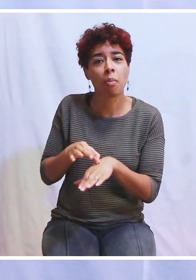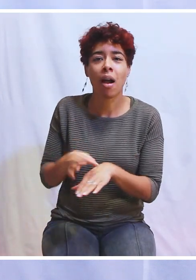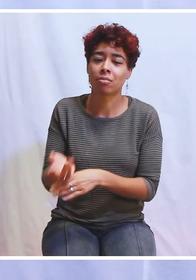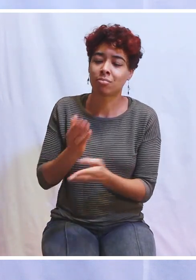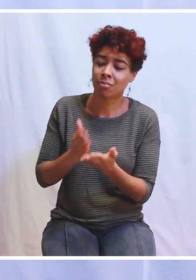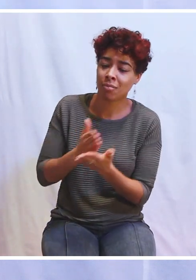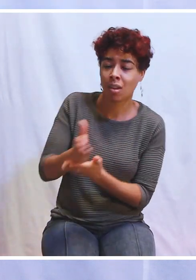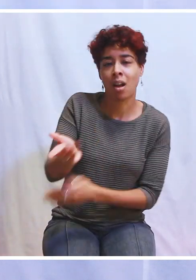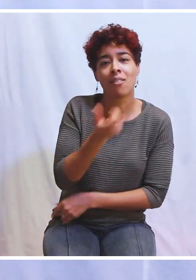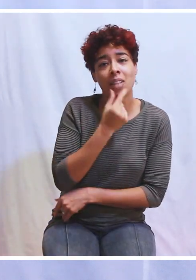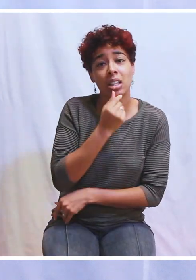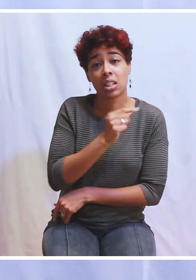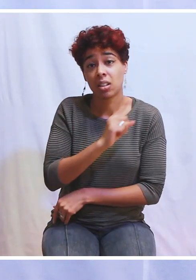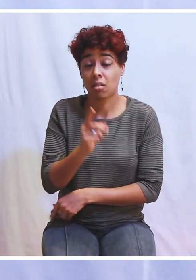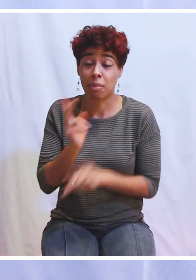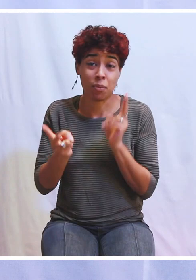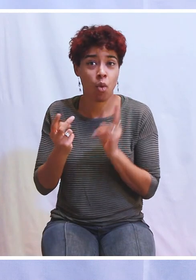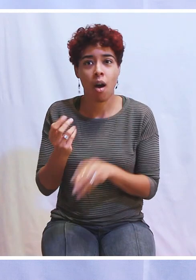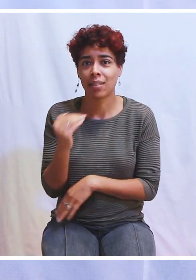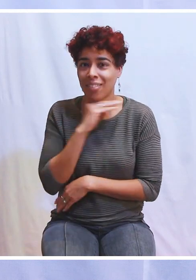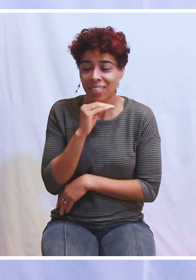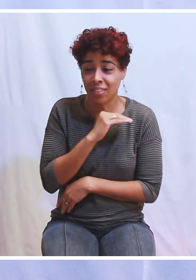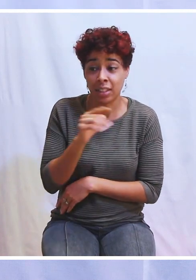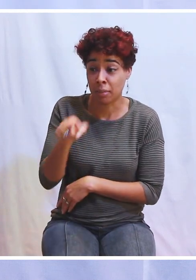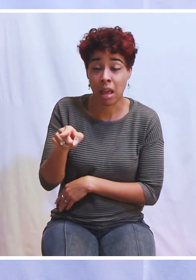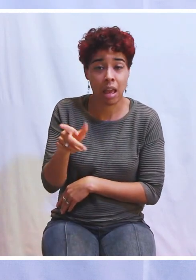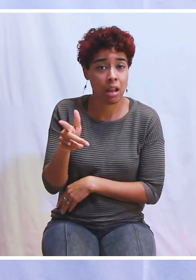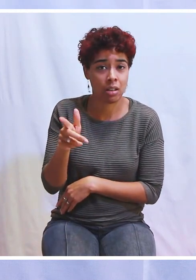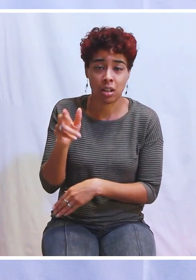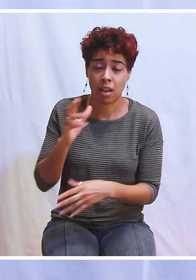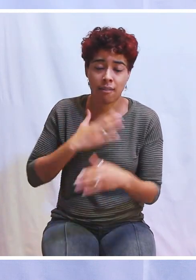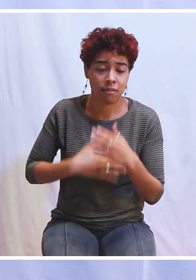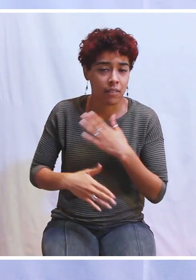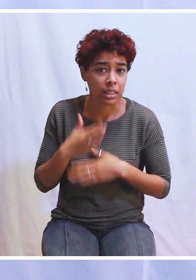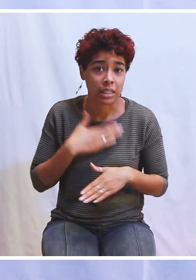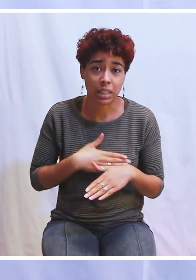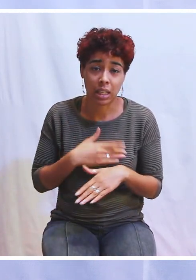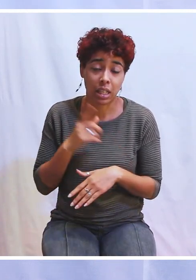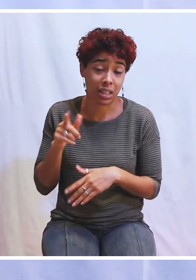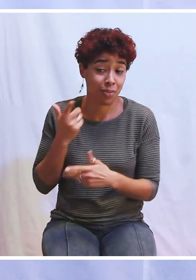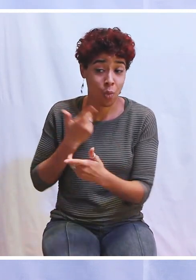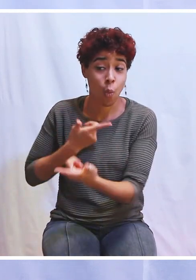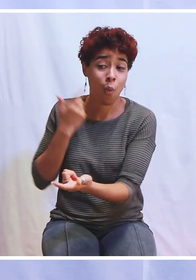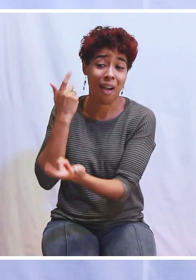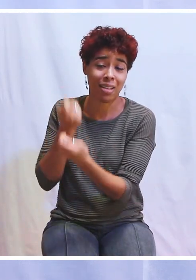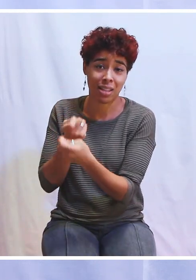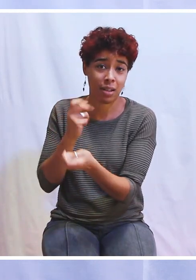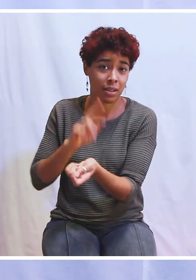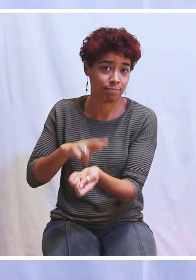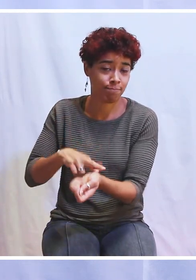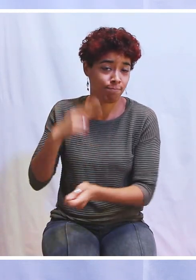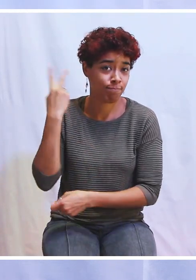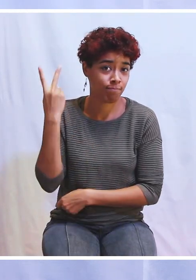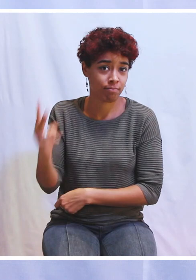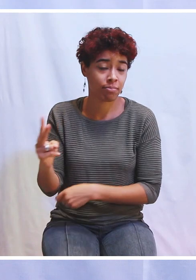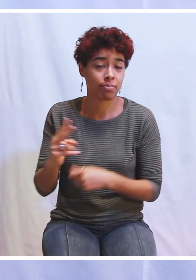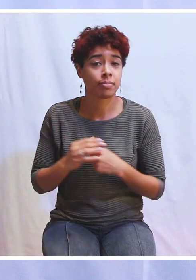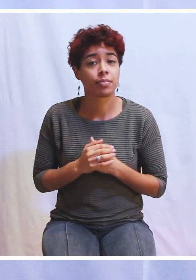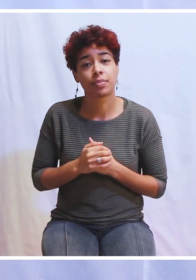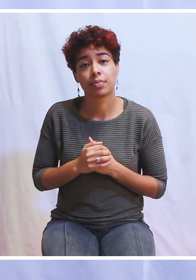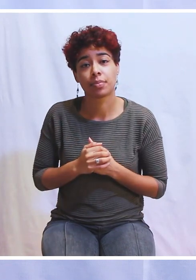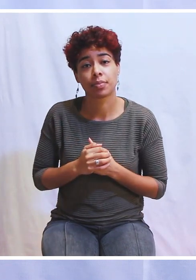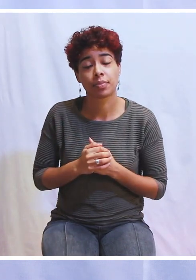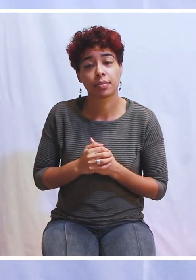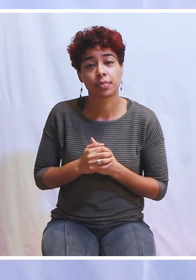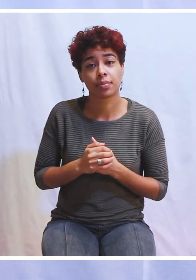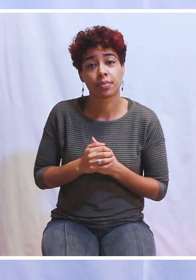chemin où parfois, on voudrait aller plus vite, mais la personne, elle est peut-être fatiguée et on a besoin de nous adapter, nous, à la vitesse de la personne.